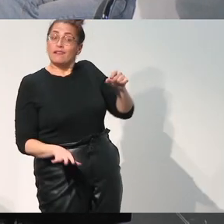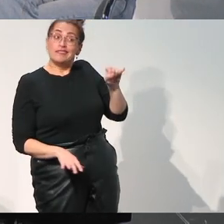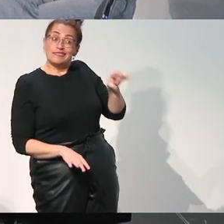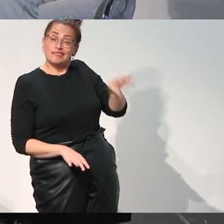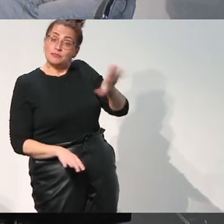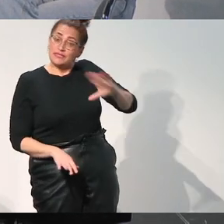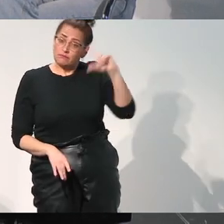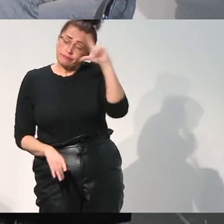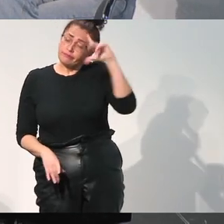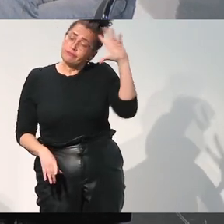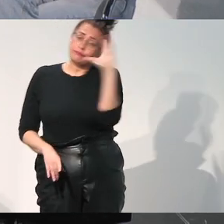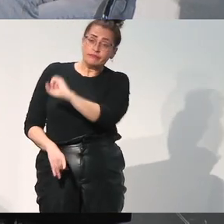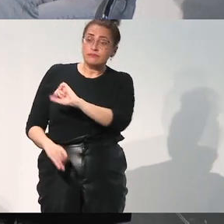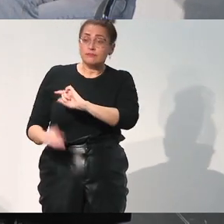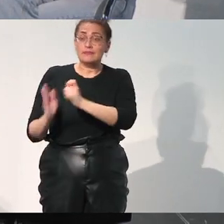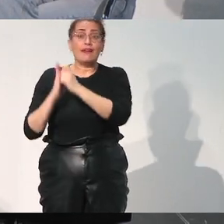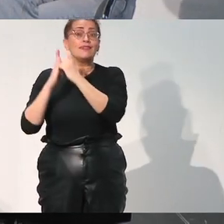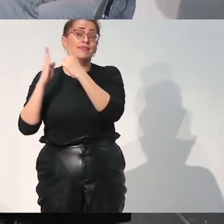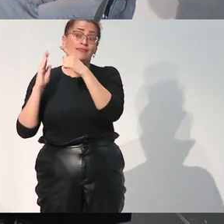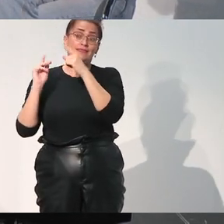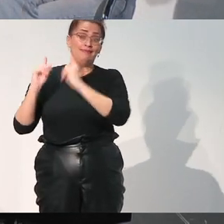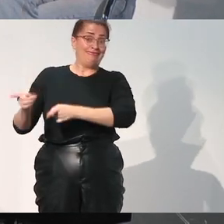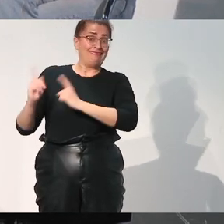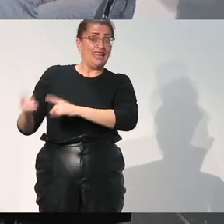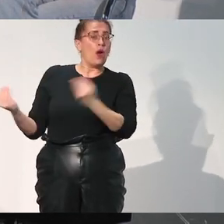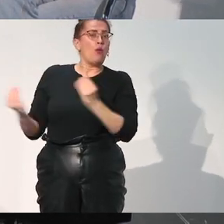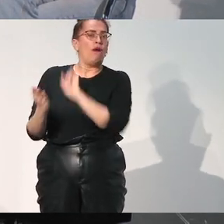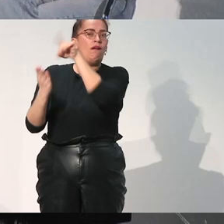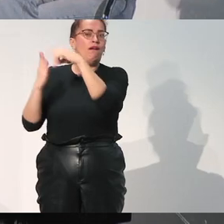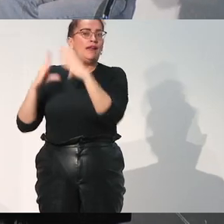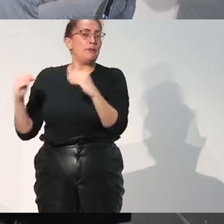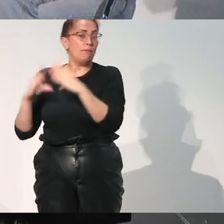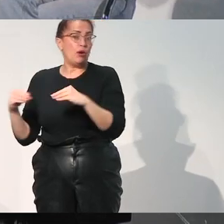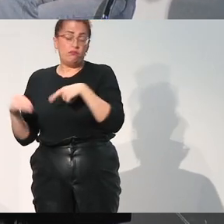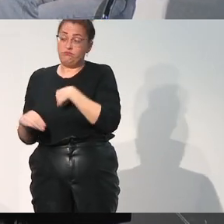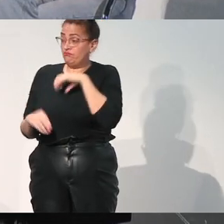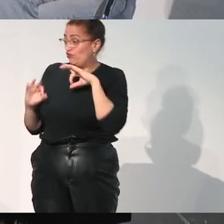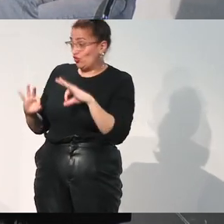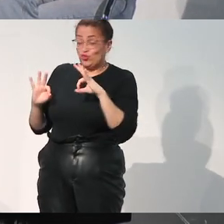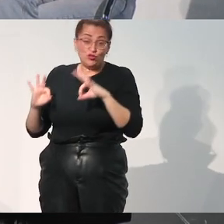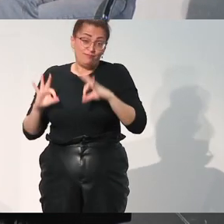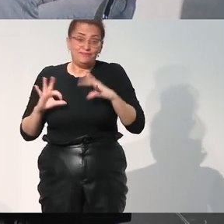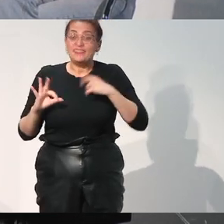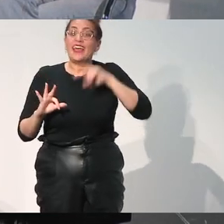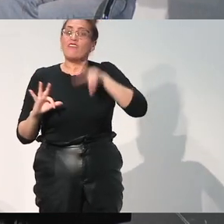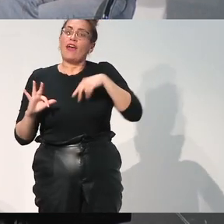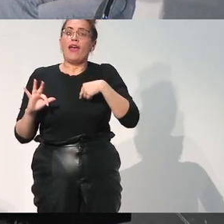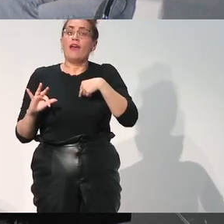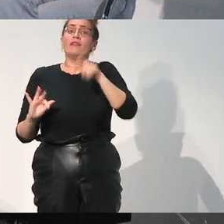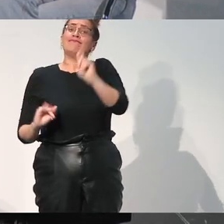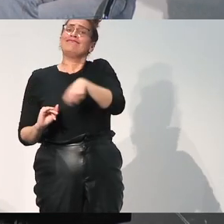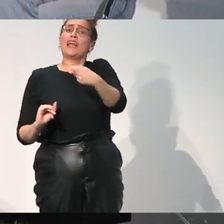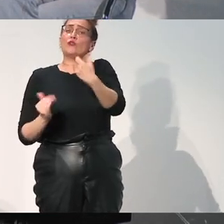à l'endroit de la guerre au Liban. Oui, elle a été organisée, en fait. C'est pas un phénomène naturel,